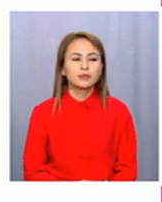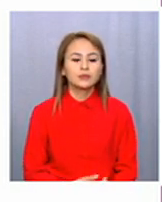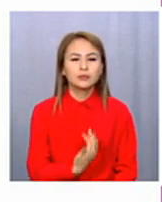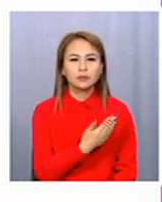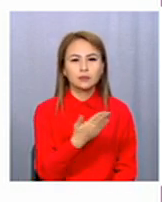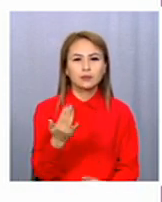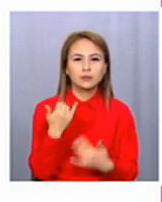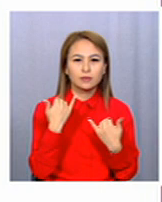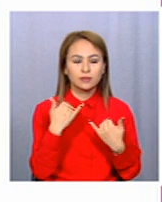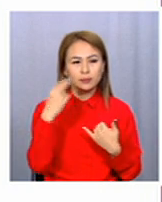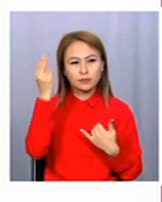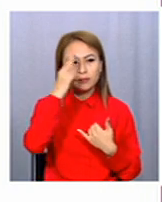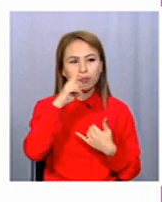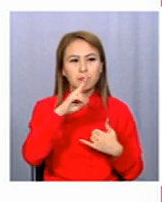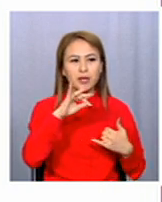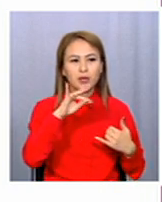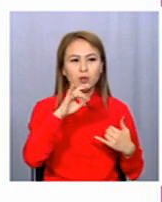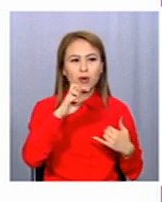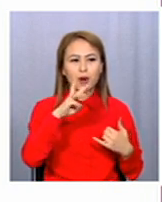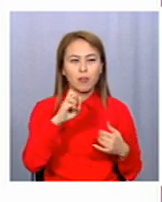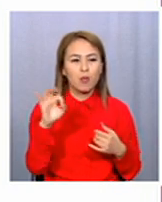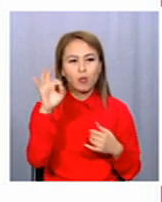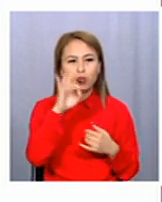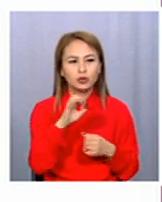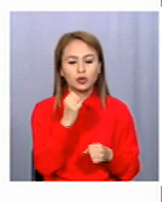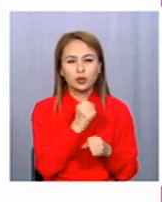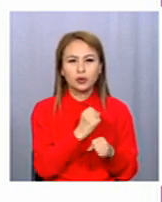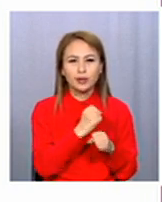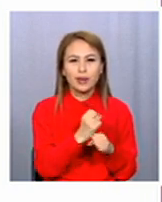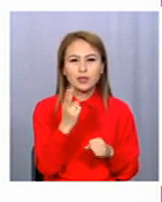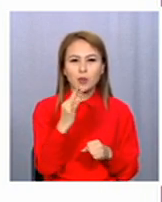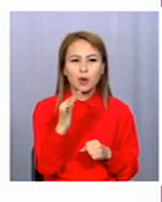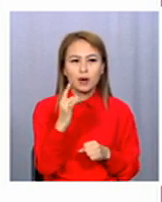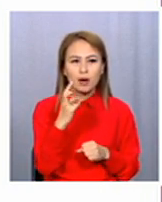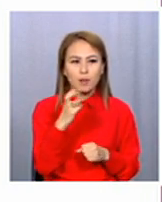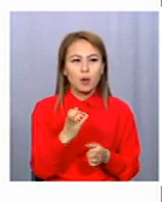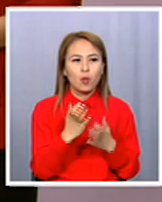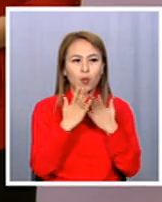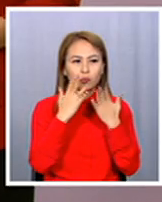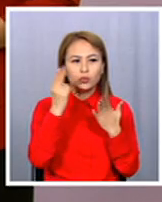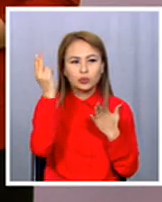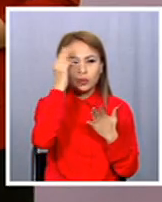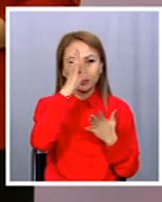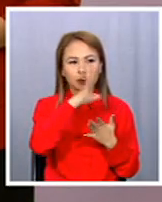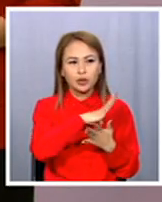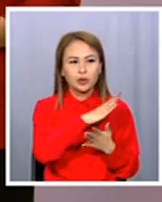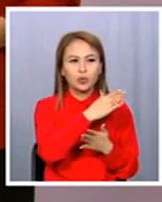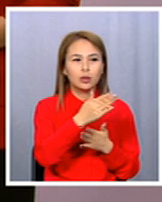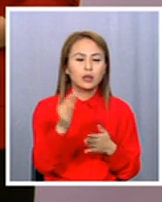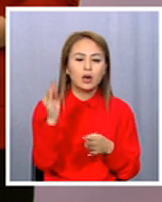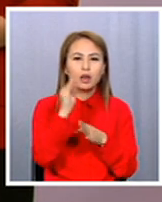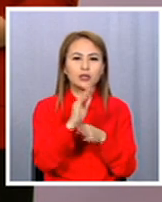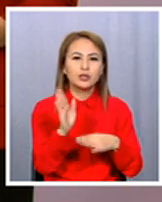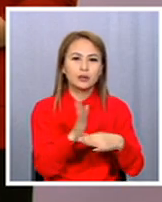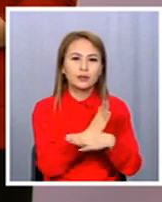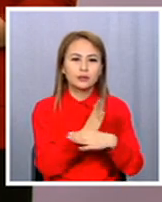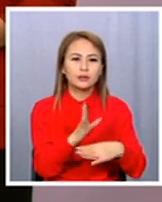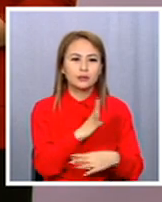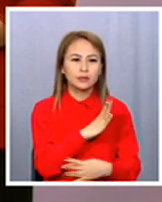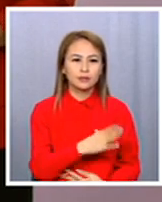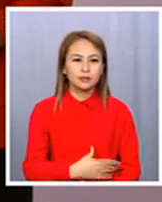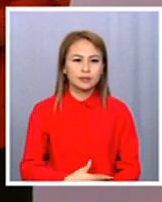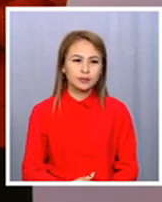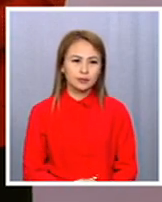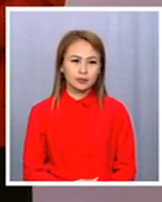бүгінгі сабақта пиктограмма бойынша диаграмма құруды, оқуды үйрендіңдер және оларды ажыраттыңдар.